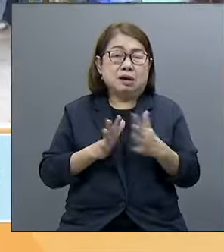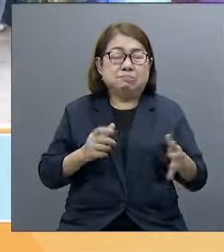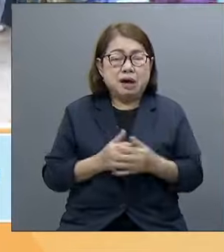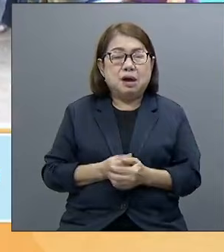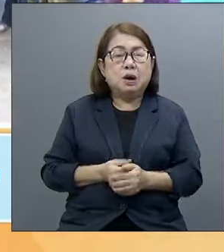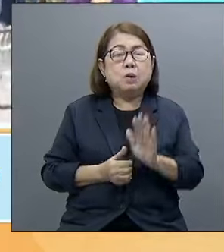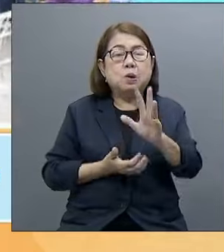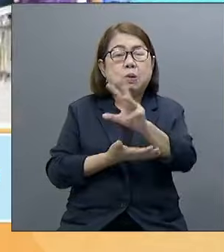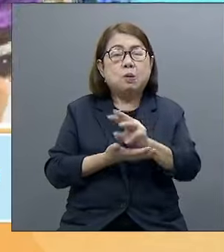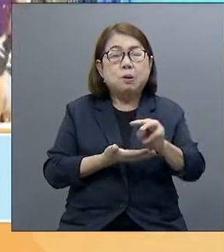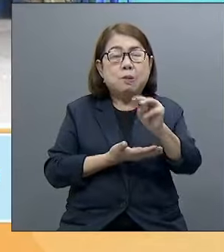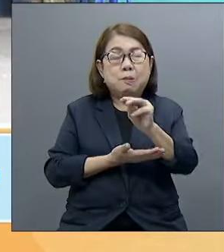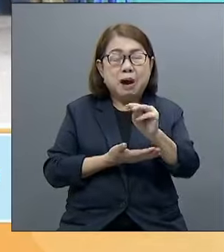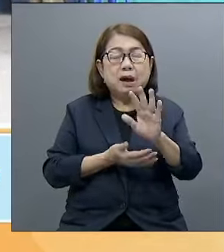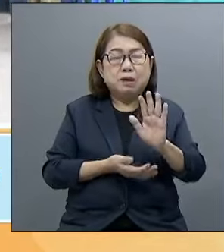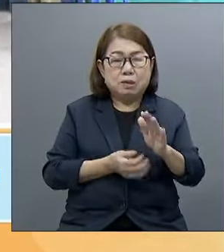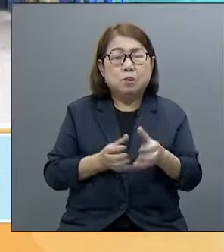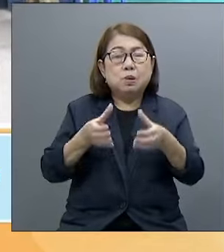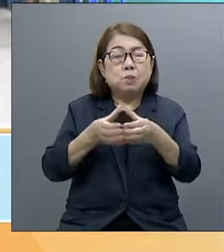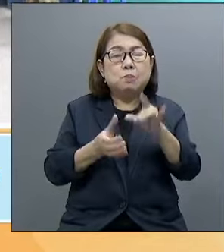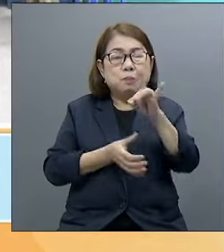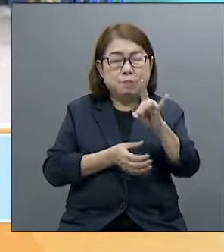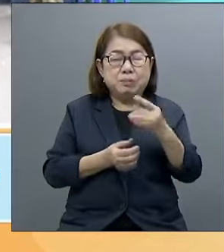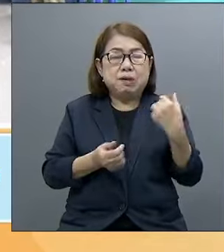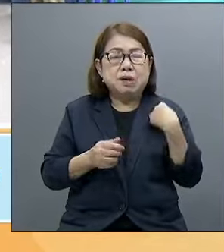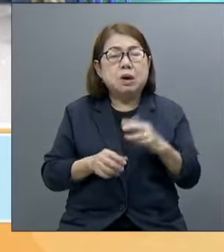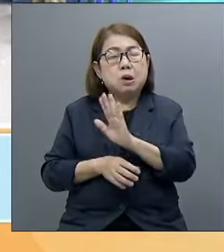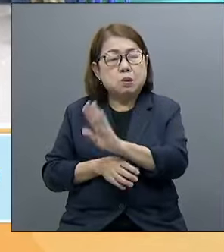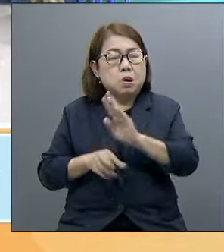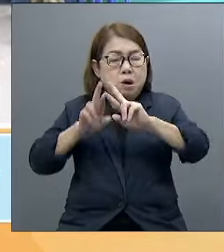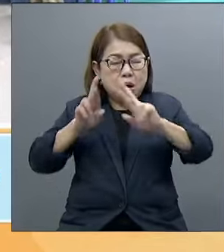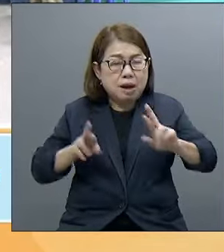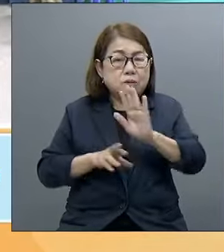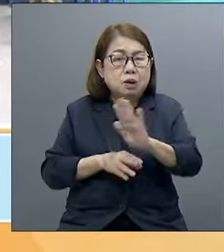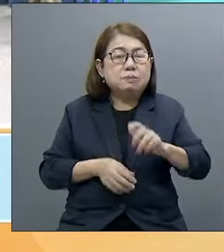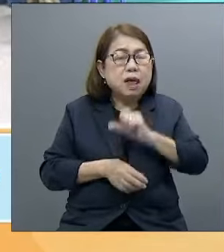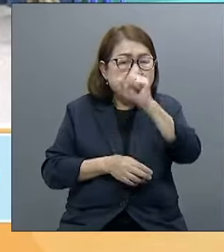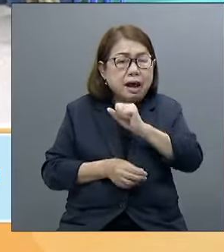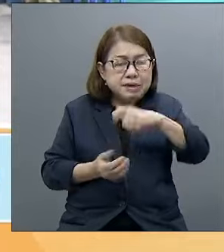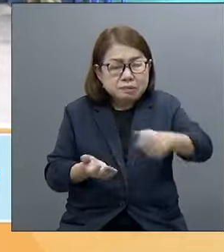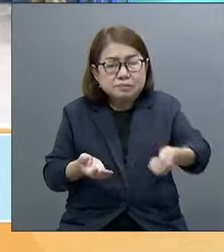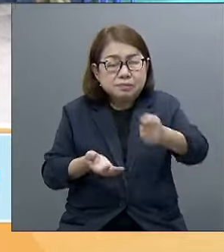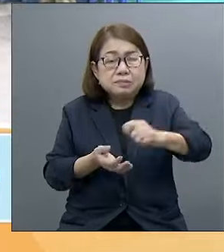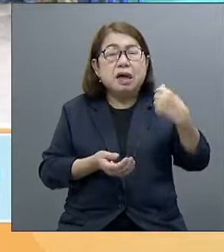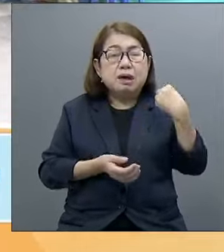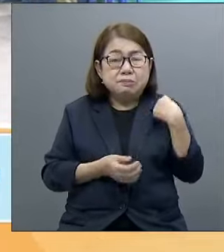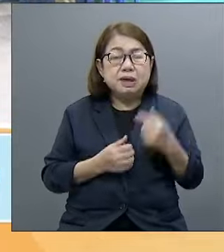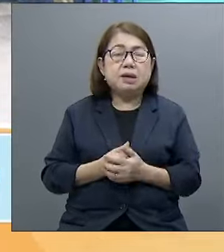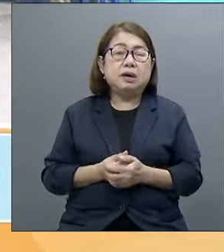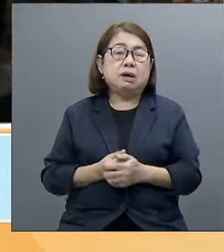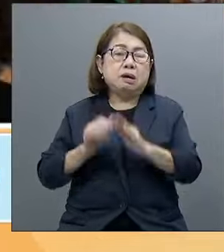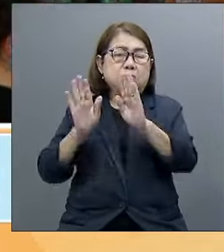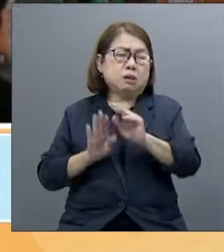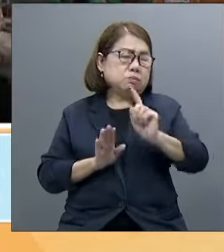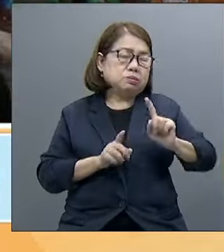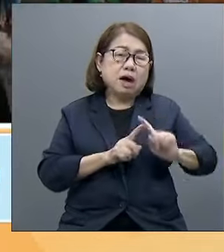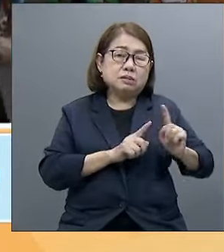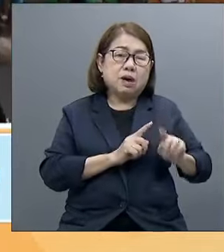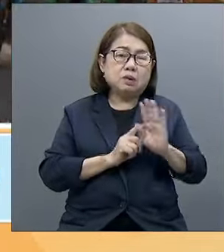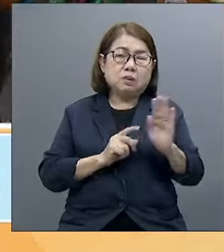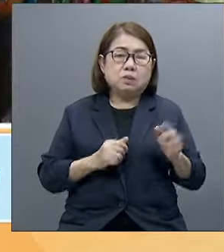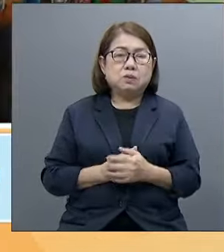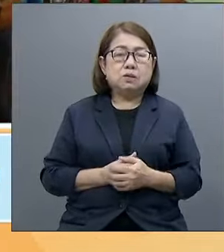ตวแพทยศาสตร์ถ้ายุ้ยจำไม่ผิดนะก็จะมาออกบูธกันมีไอศกรีมเห็ดของคณะเกษตรแบบนี้ค่ะก็จะมีแบบงานนวัตกรรมต่างๆมีของกิน